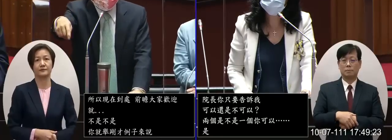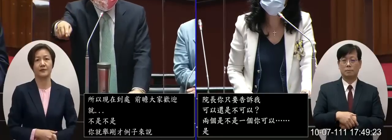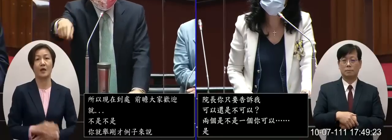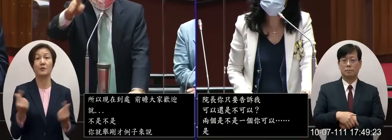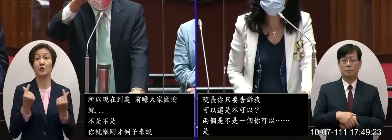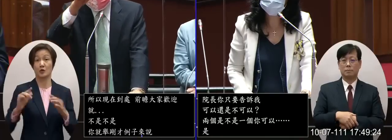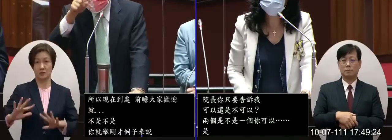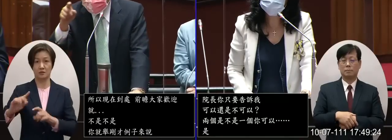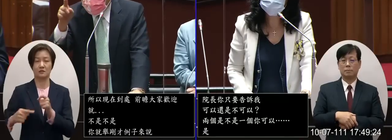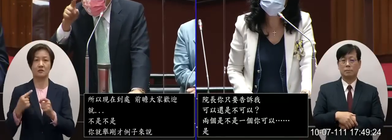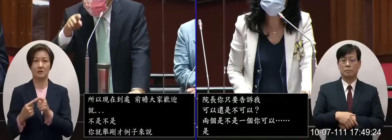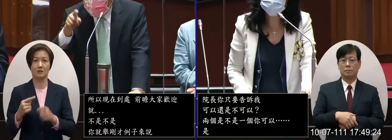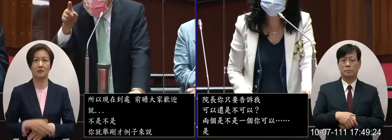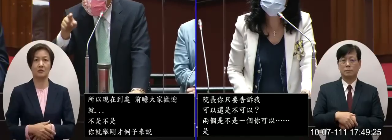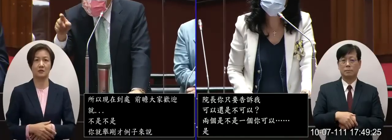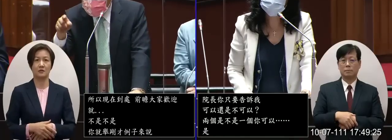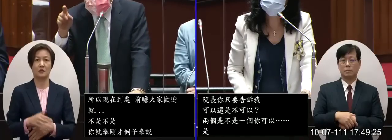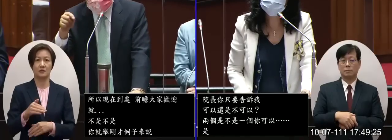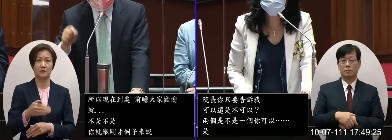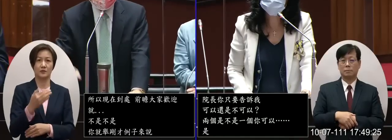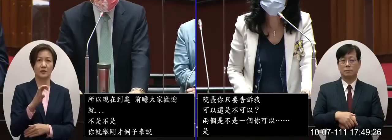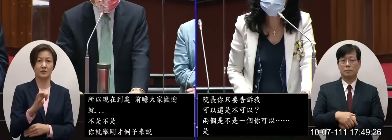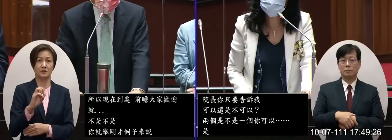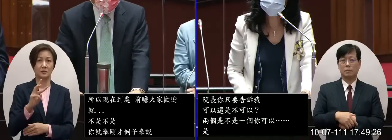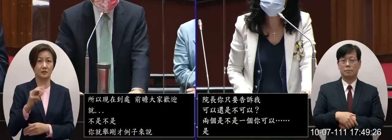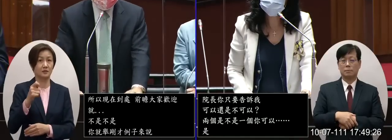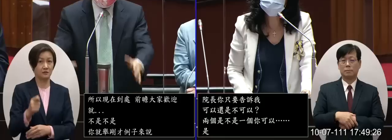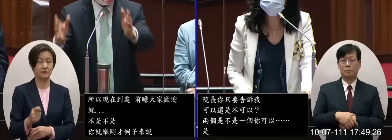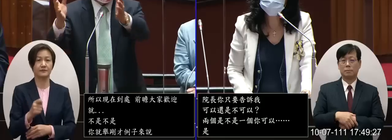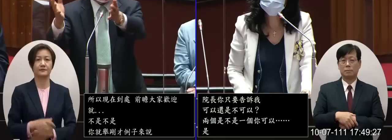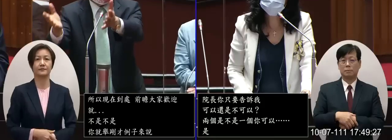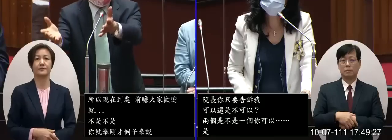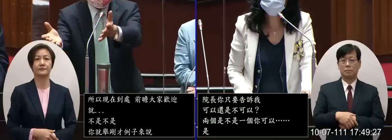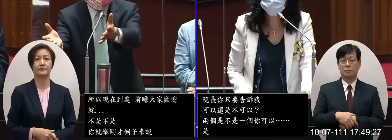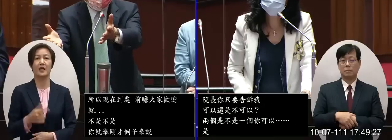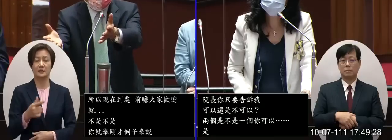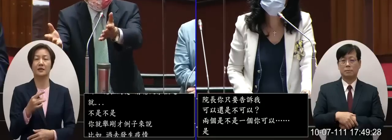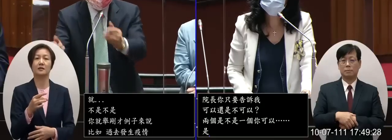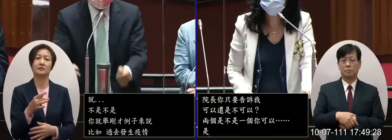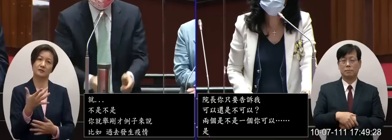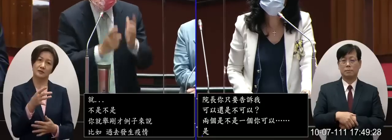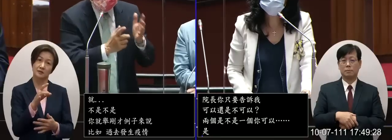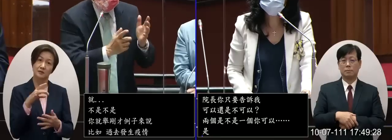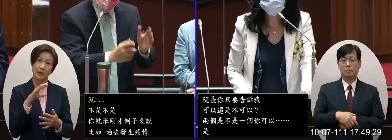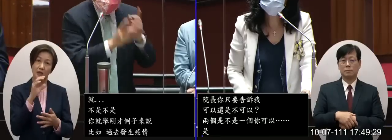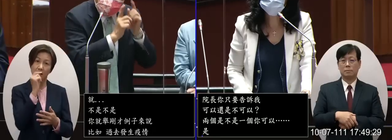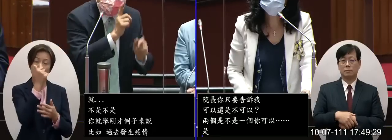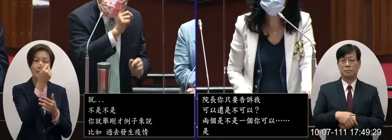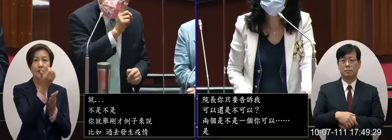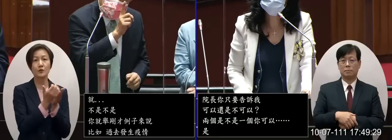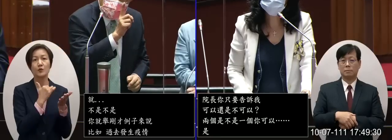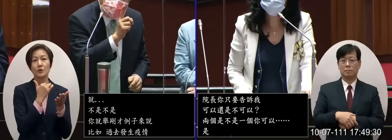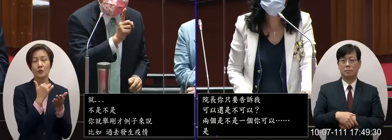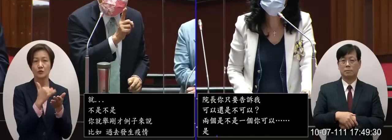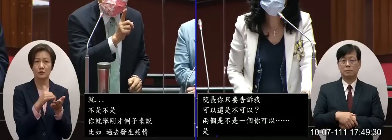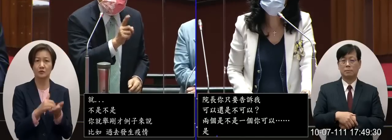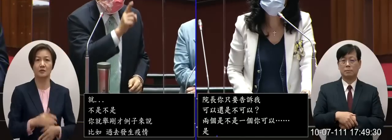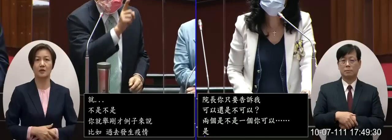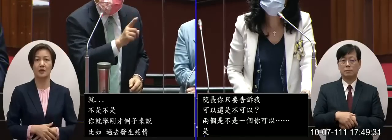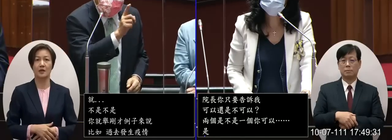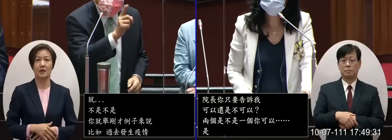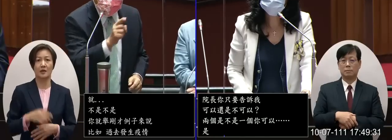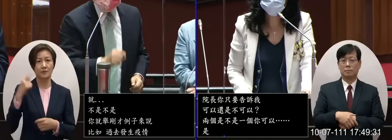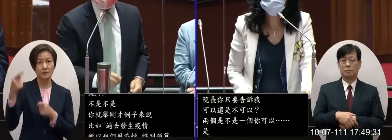如今年我们是943亿，那这个用特别预算吗？明年反而少了近